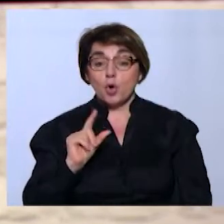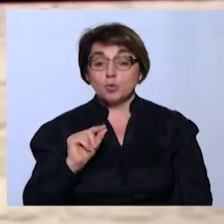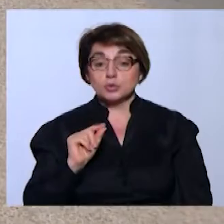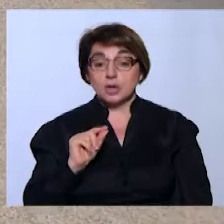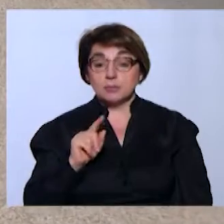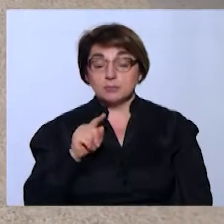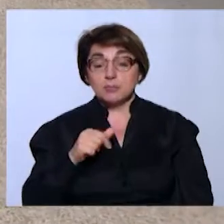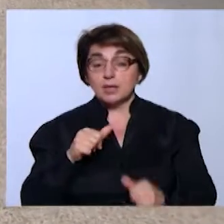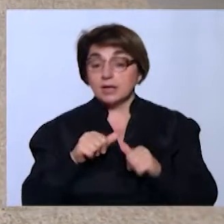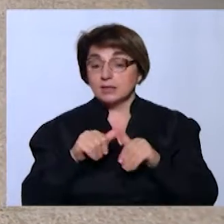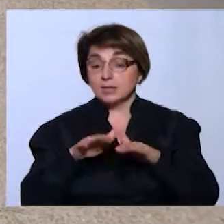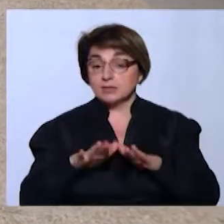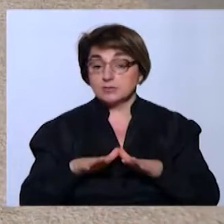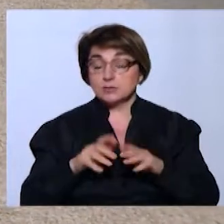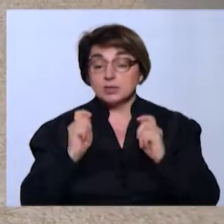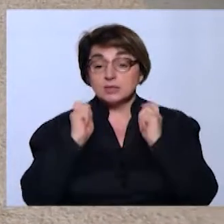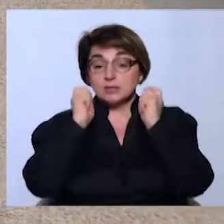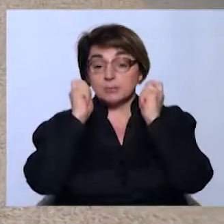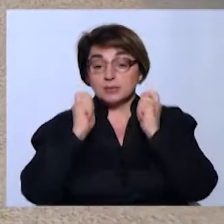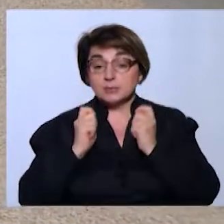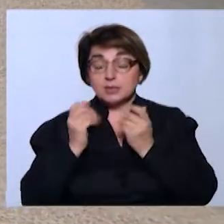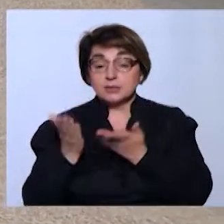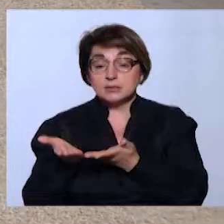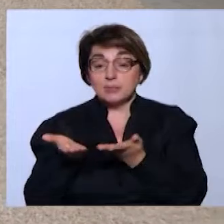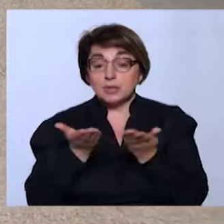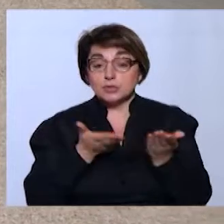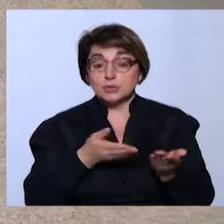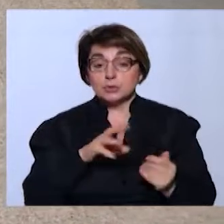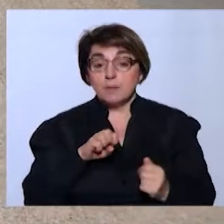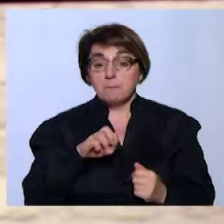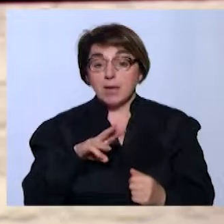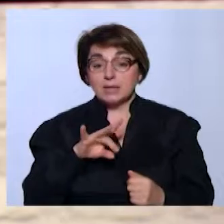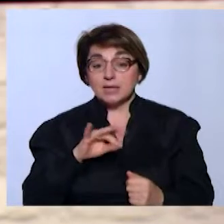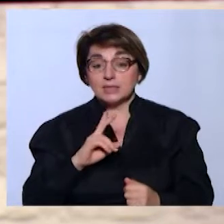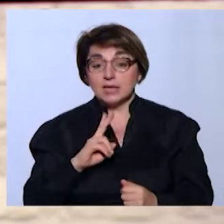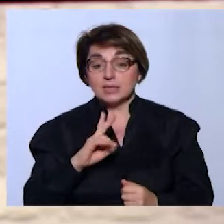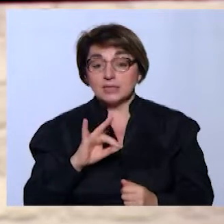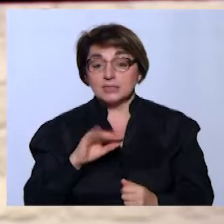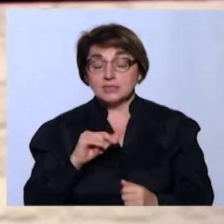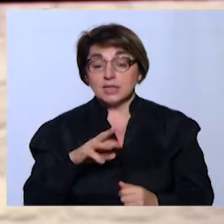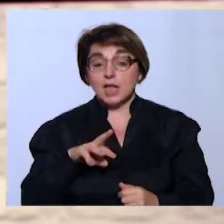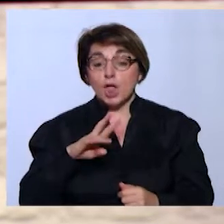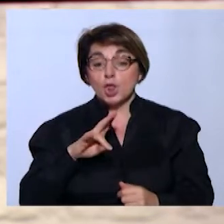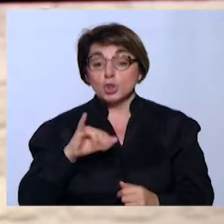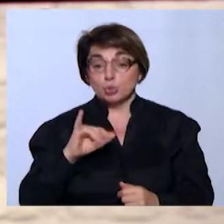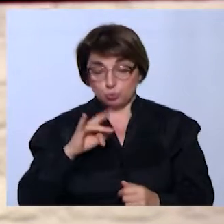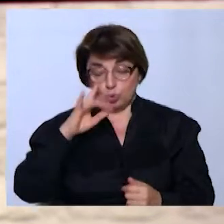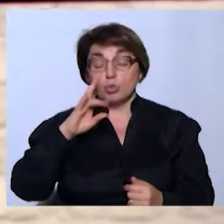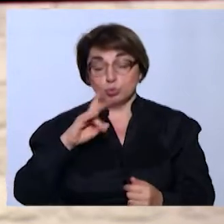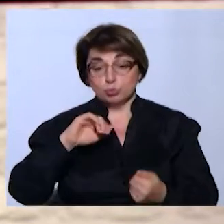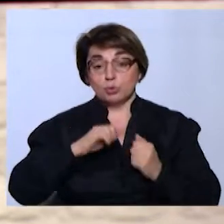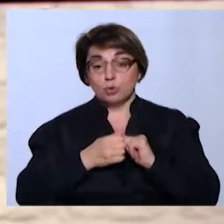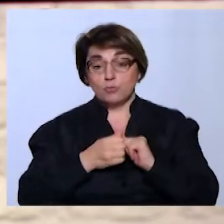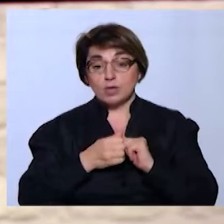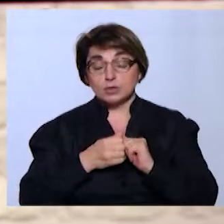მან გადაწყვიტა დაპატიჟოს მარიანა, კრისტინა და ნუნუ. ნუნუ ხომ გვახსოვს